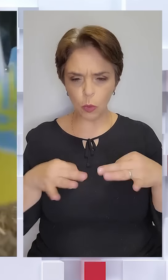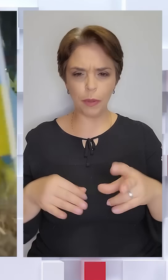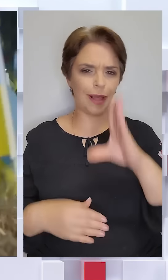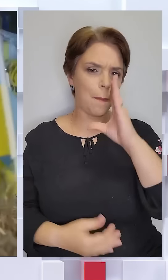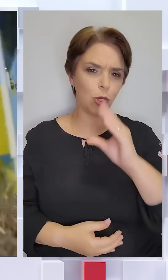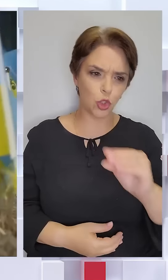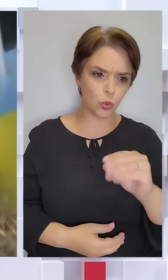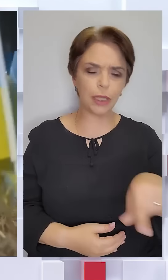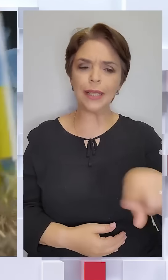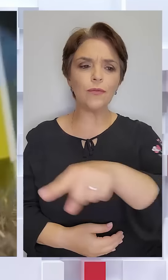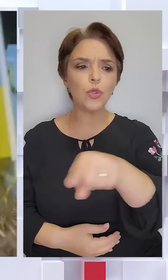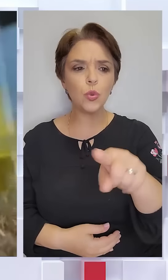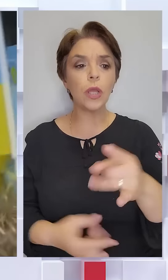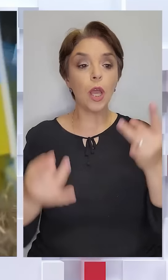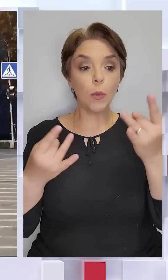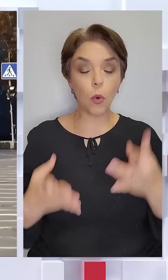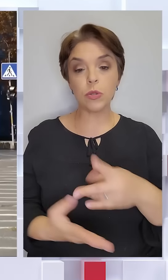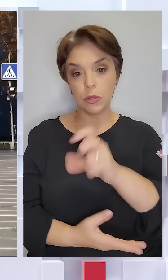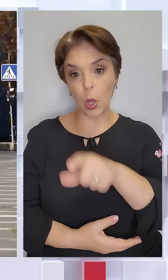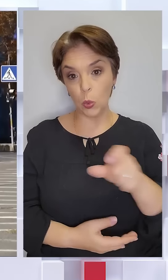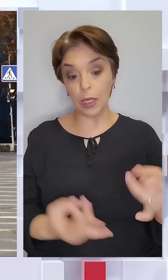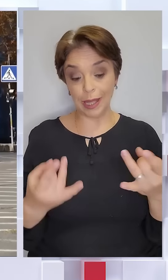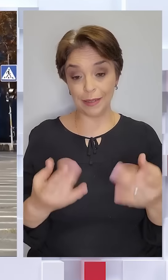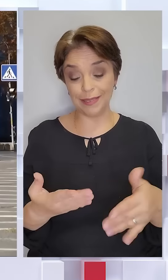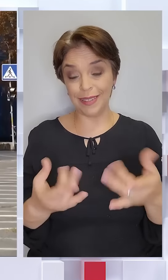на маршрутки, і всюди, і просто на людей, на